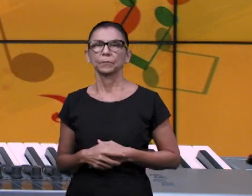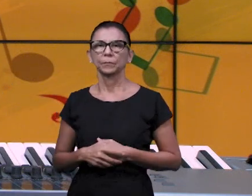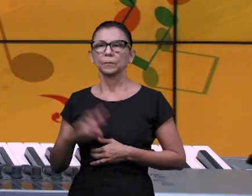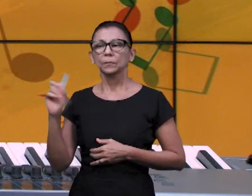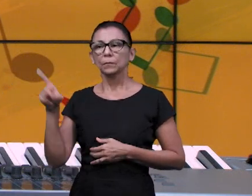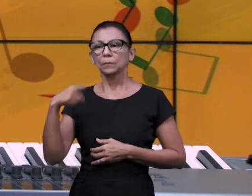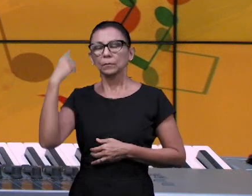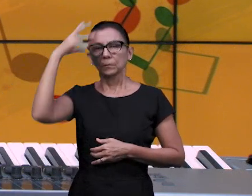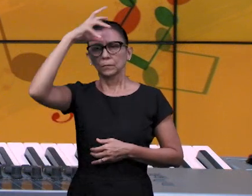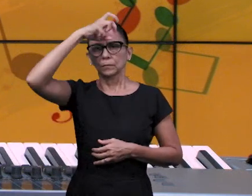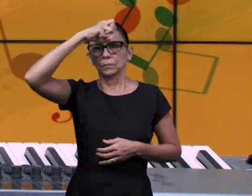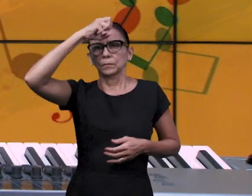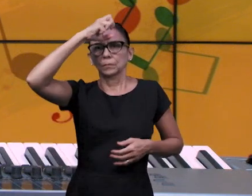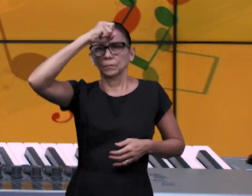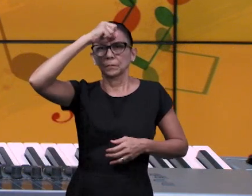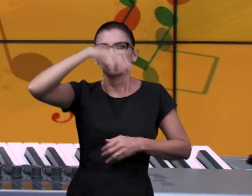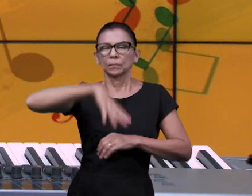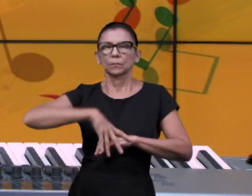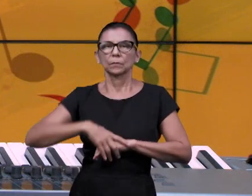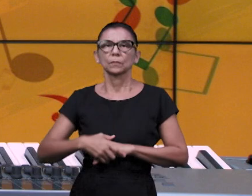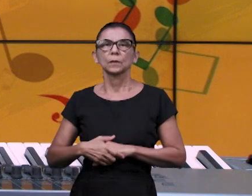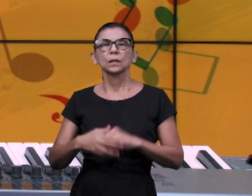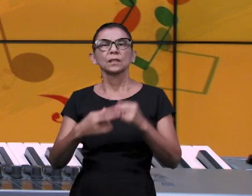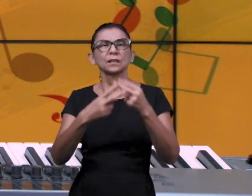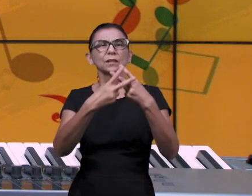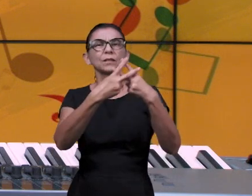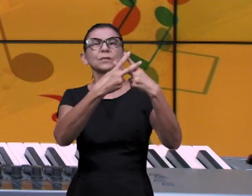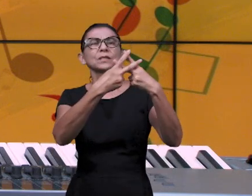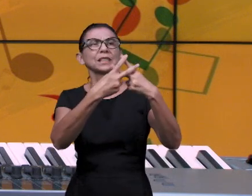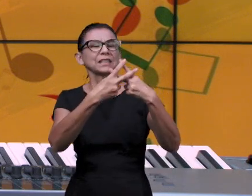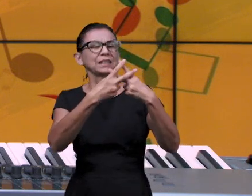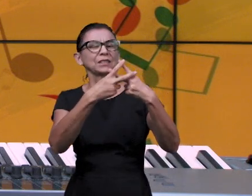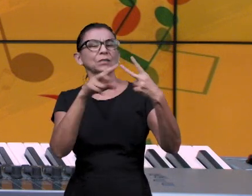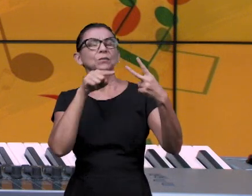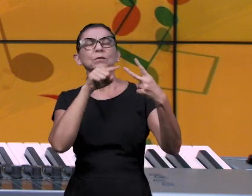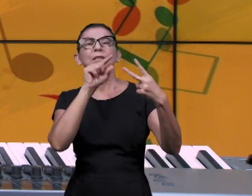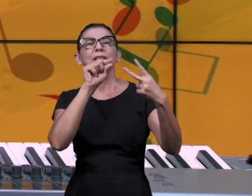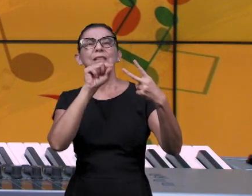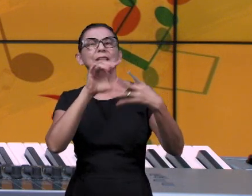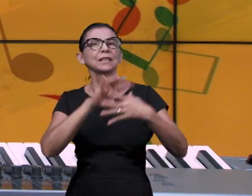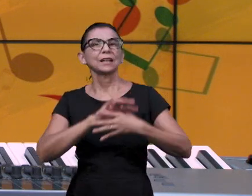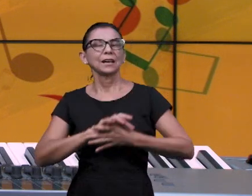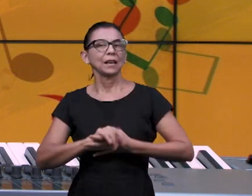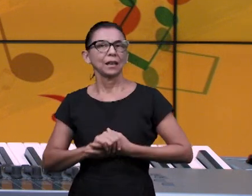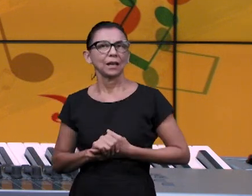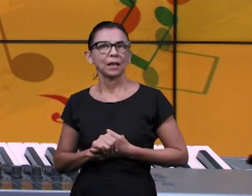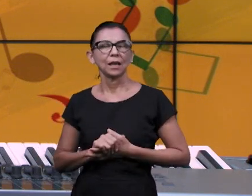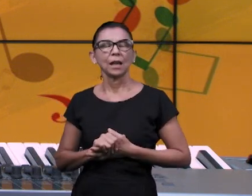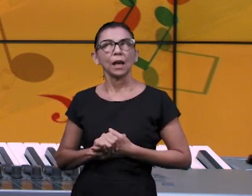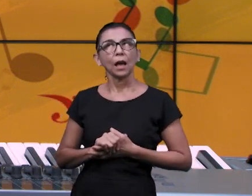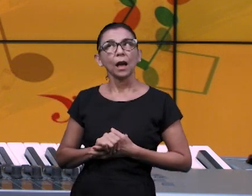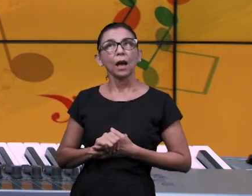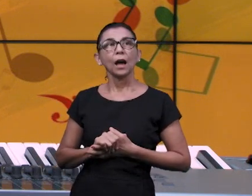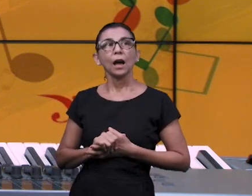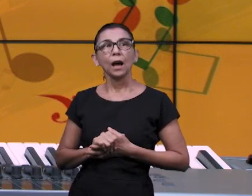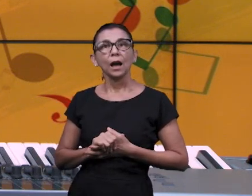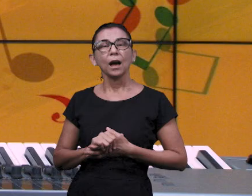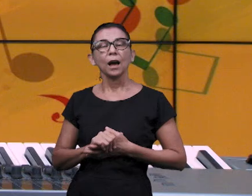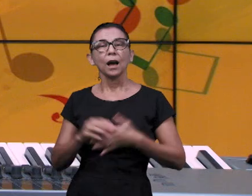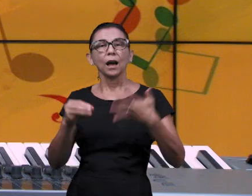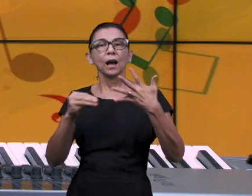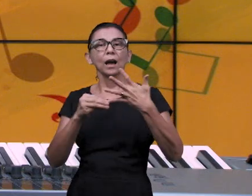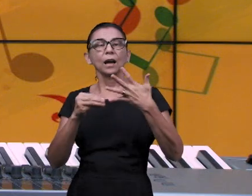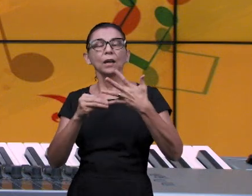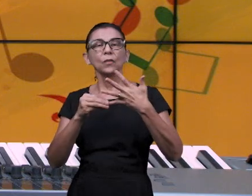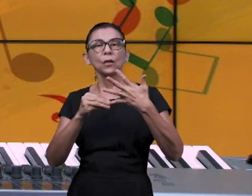avons appris sur le jazz. C'est quoi le jazz? C'est un signe qui augmente la